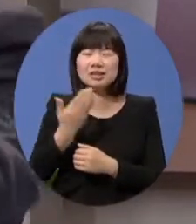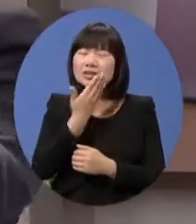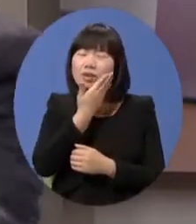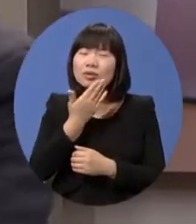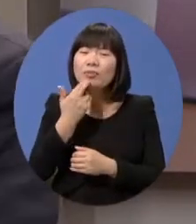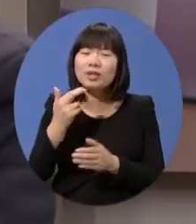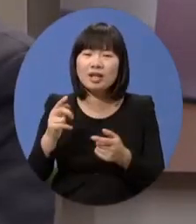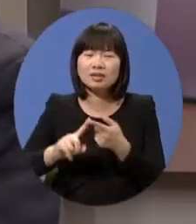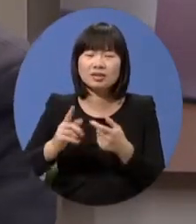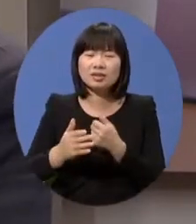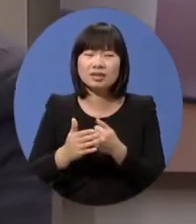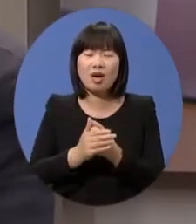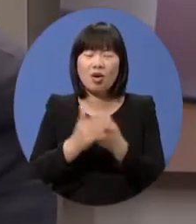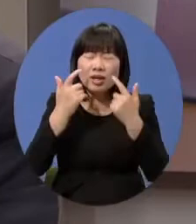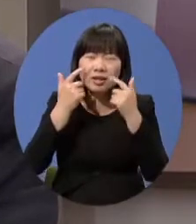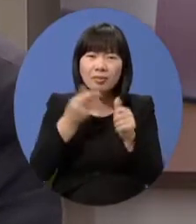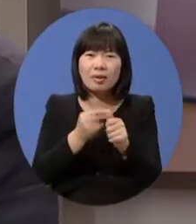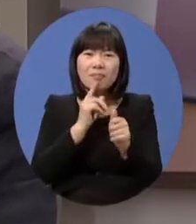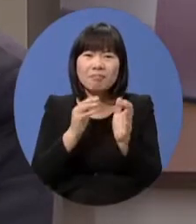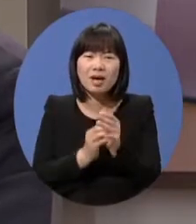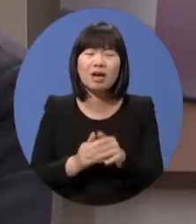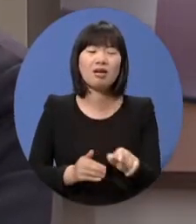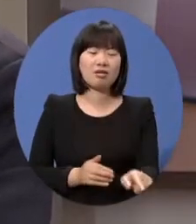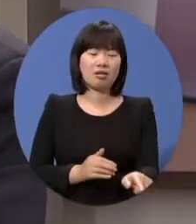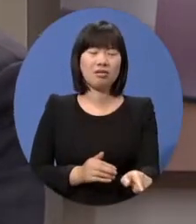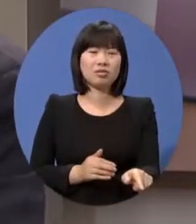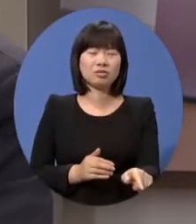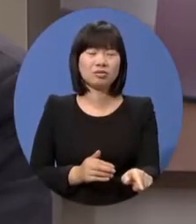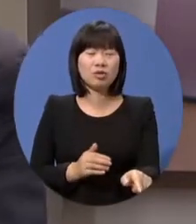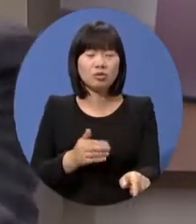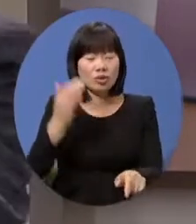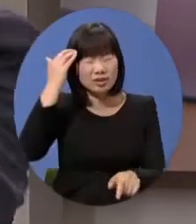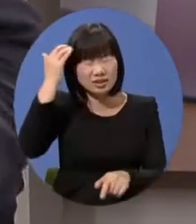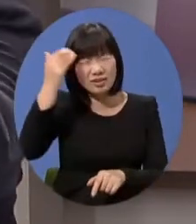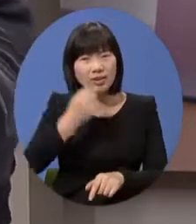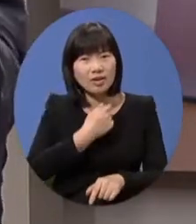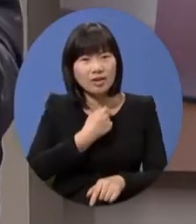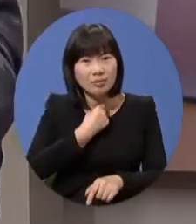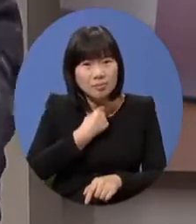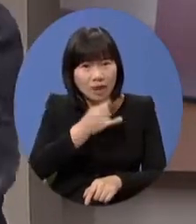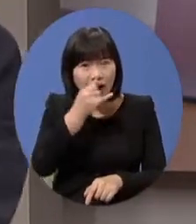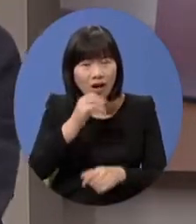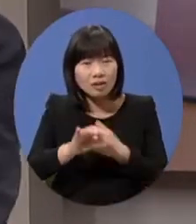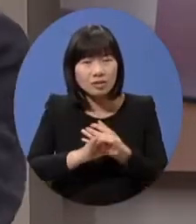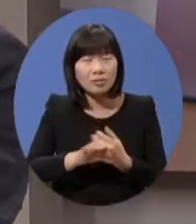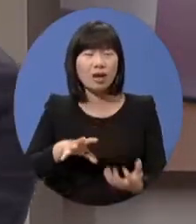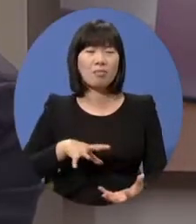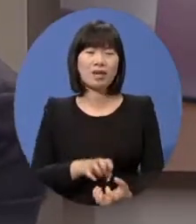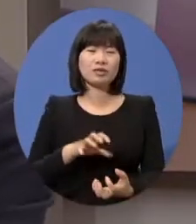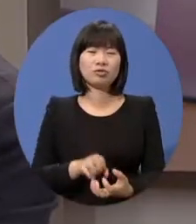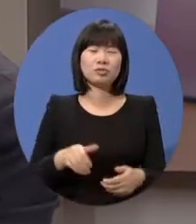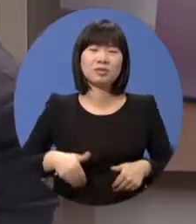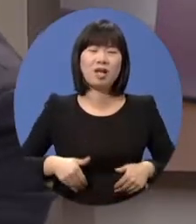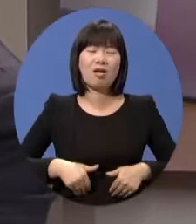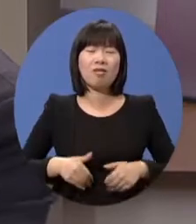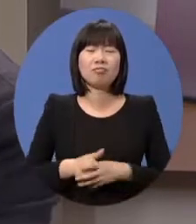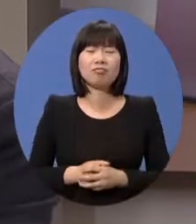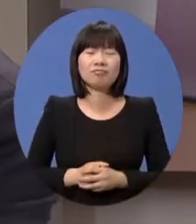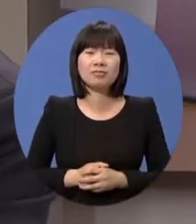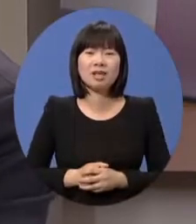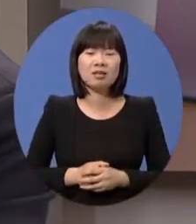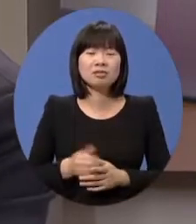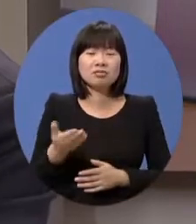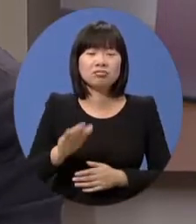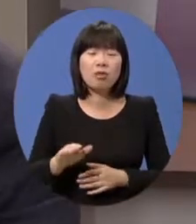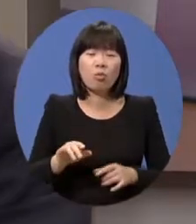네. 날씬해지고 싶어 그럼 키는 적어도 상관없어라고 물어보세요. 키가 크고 싶다면 재료가 있어야 키가 클 거 아니에요. 반죽을 가지고 쭉 누를 때 재료가 적으면